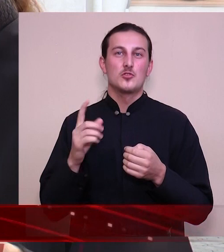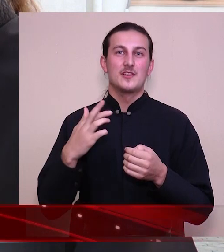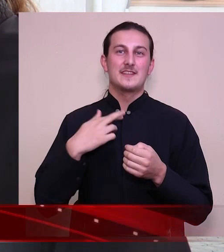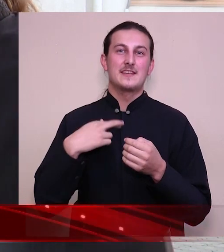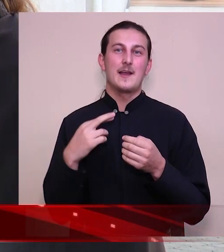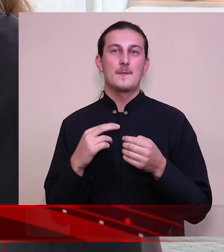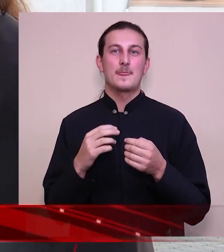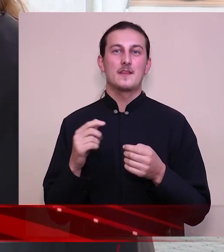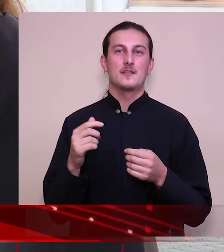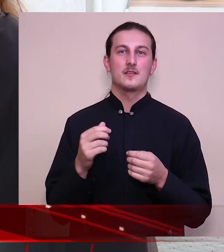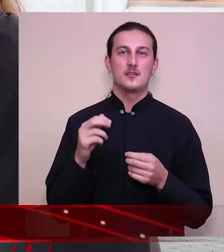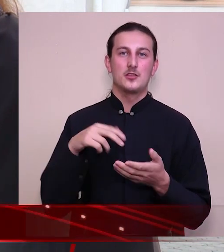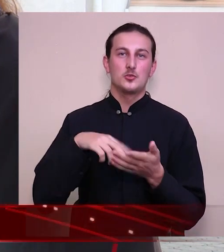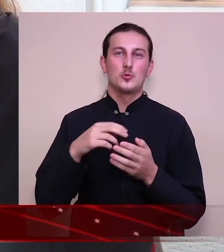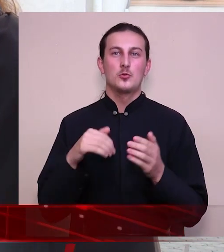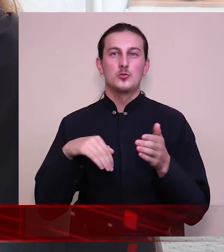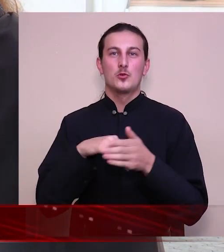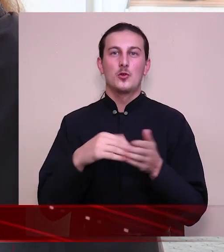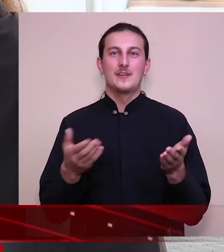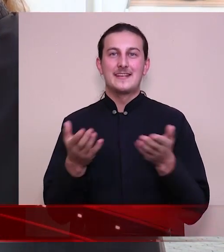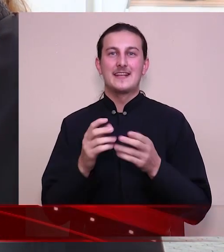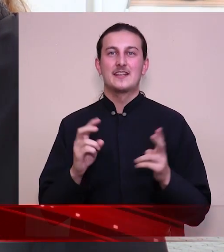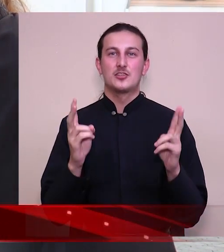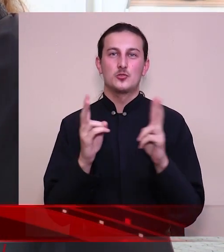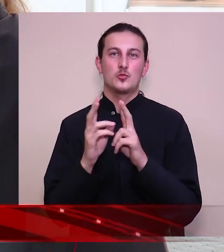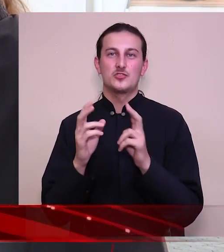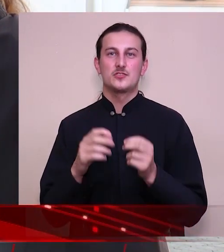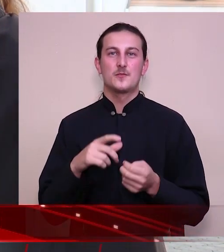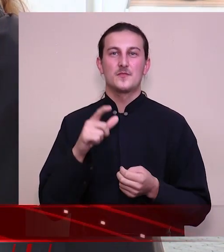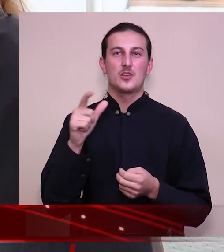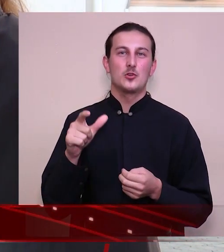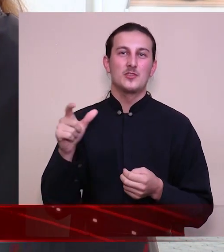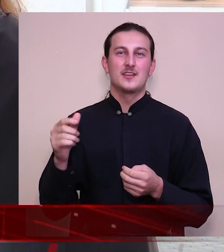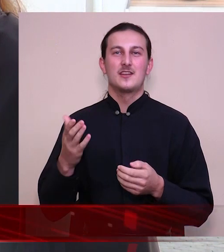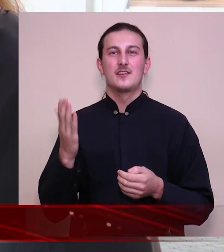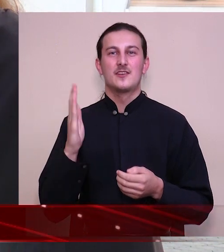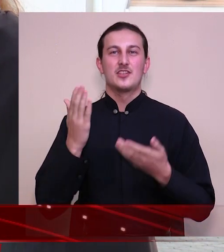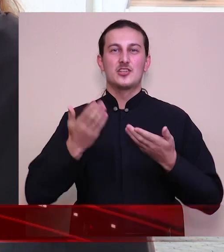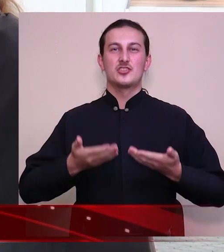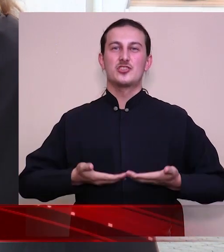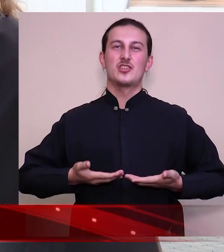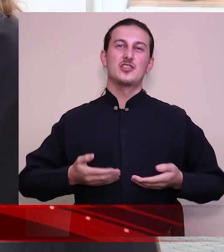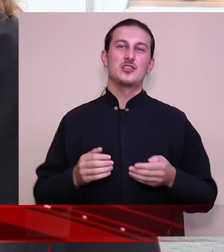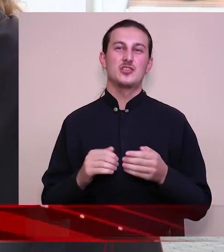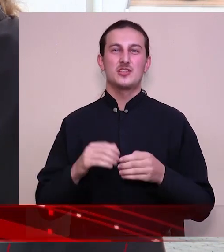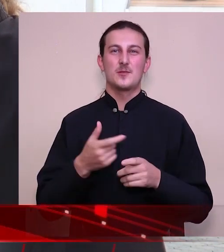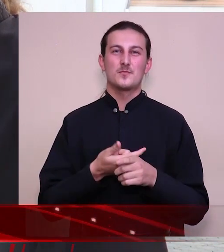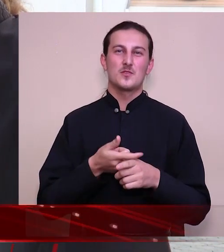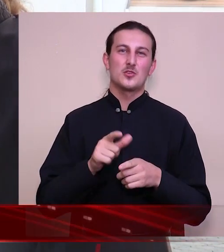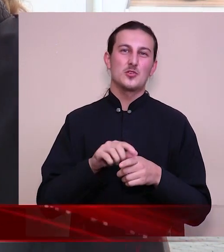дуже відкриті до такої людини. Вони по життю, ці люди взагалі, вони дуже відчувають